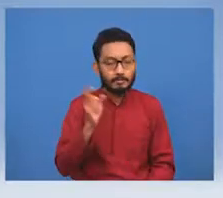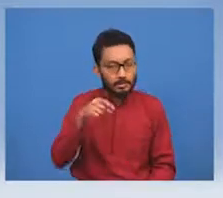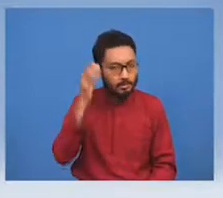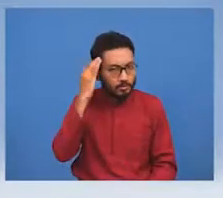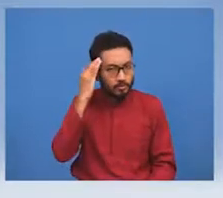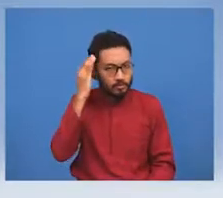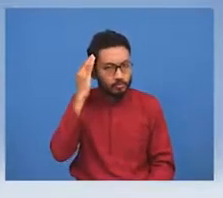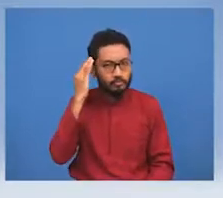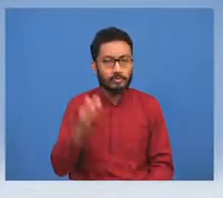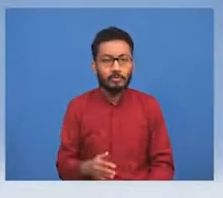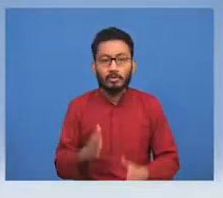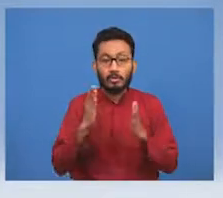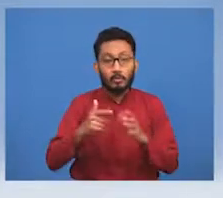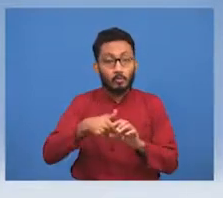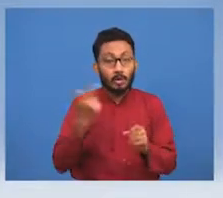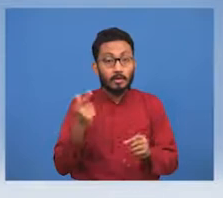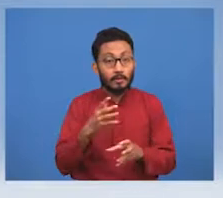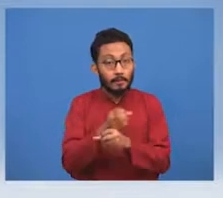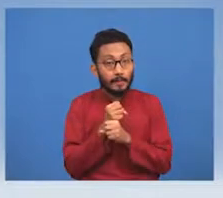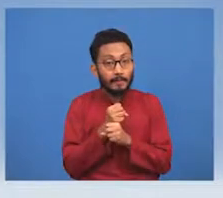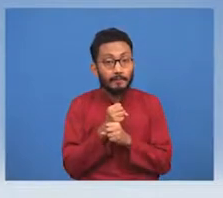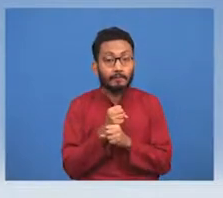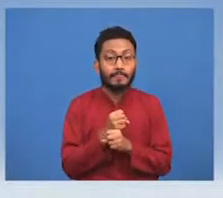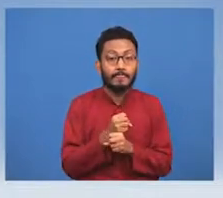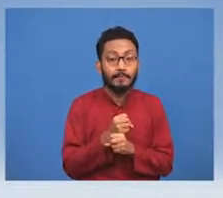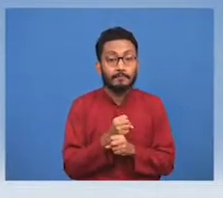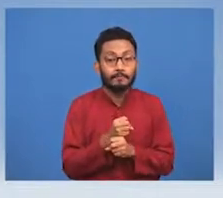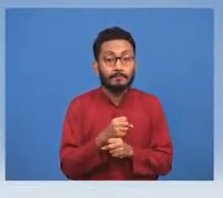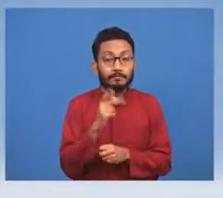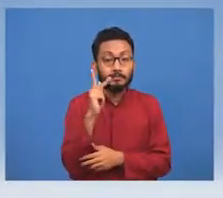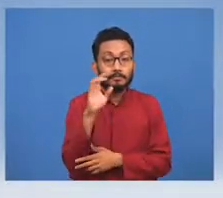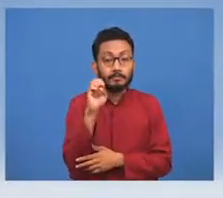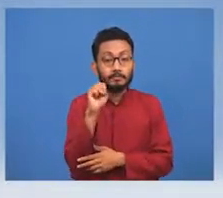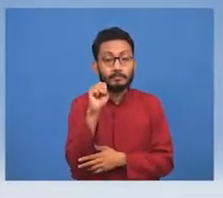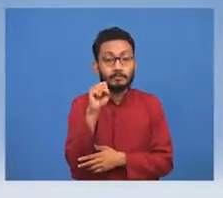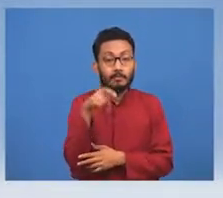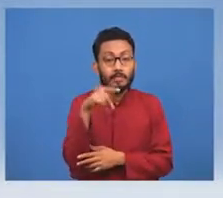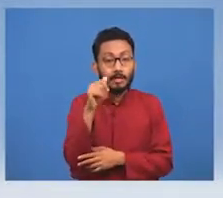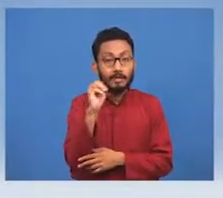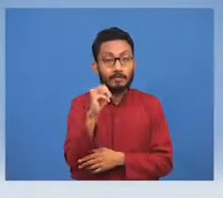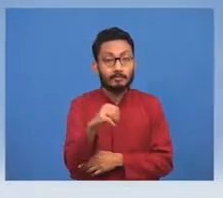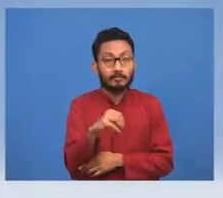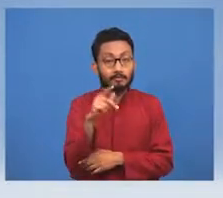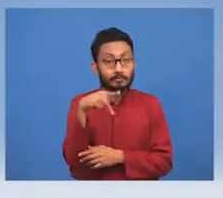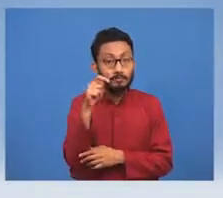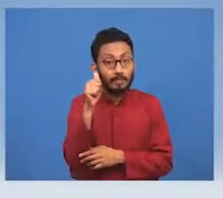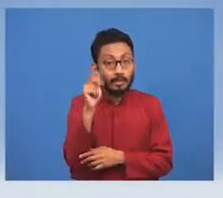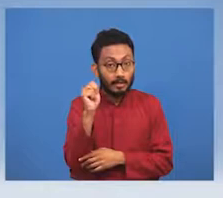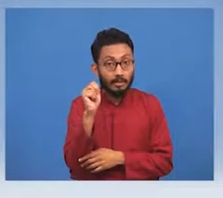luar mengambil kesempatan atas tindakan ini untuk menjatuhkan agama Islam